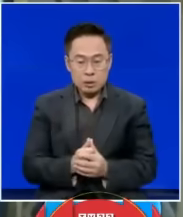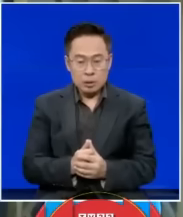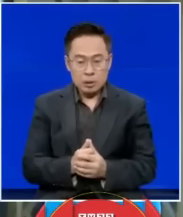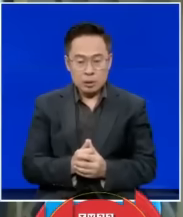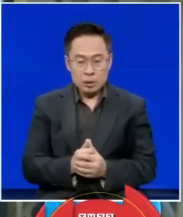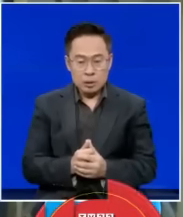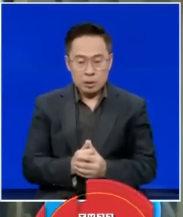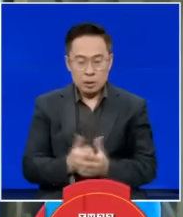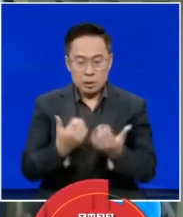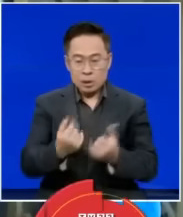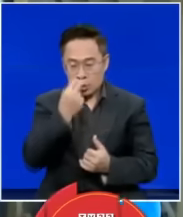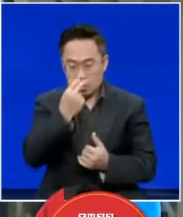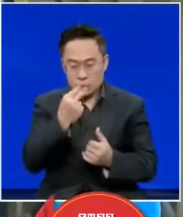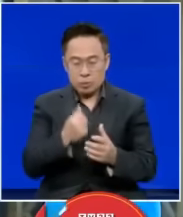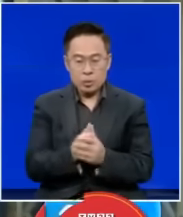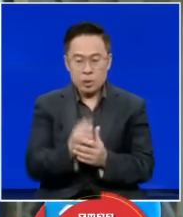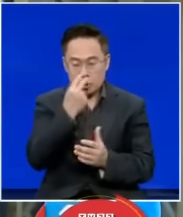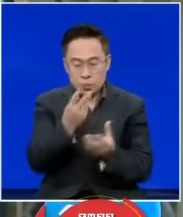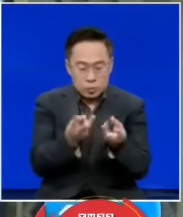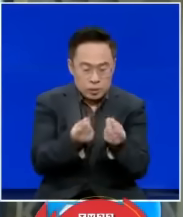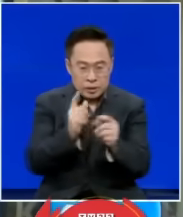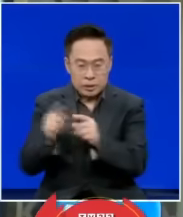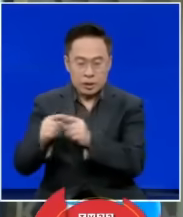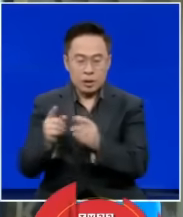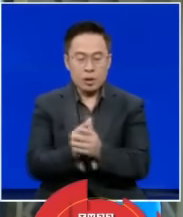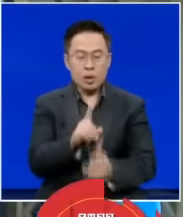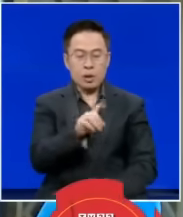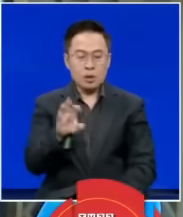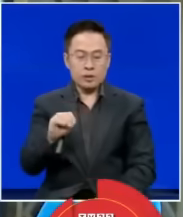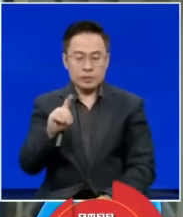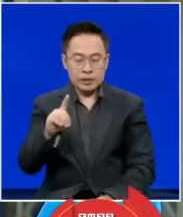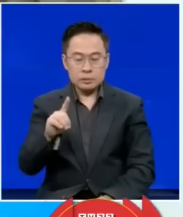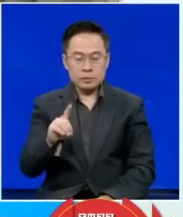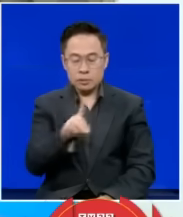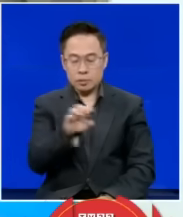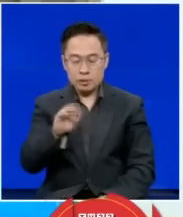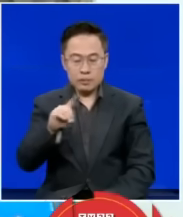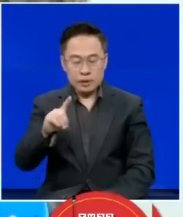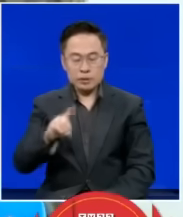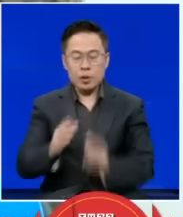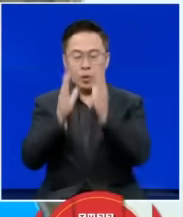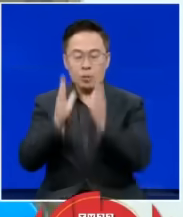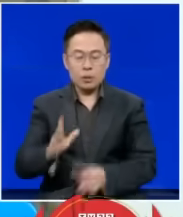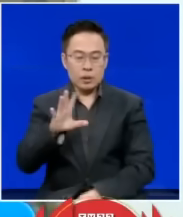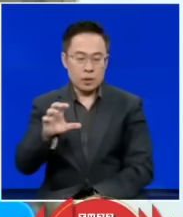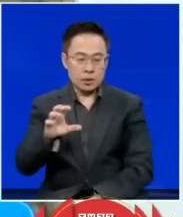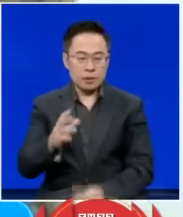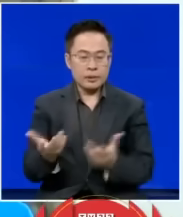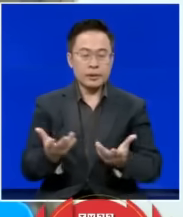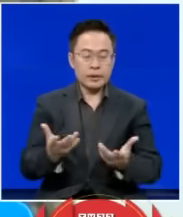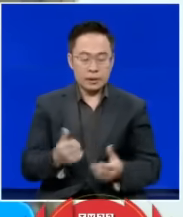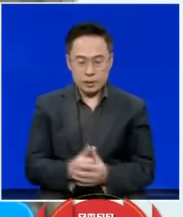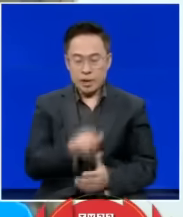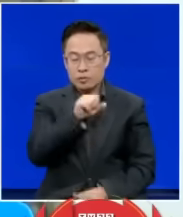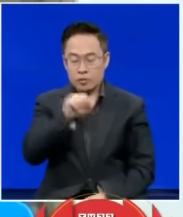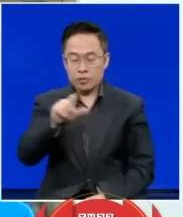างขึ้นอยู่กับตัวเลขครับ141จาก500ทุกคนก็อยากได้หมดนะครับ คือท่านนายกตอบแบบอมยิ้มเหมือนกันนะเพราะ